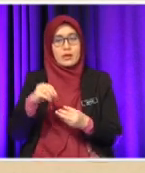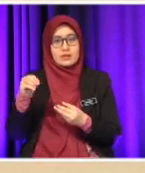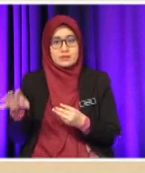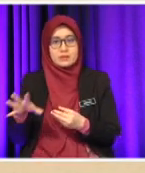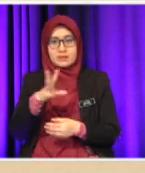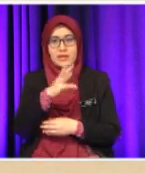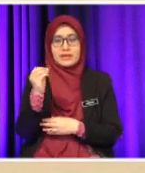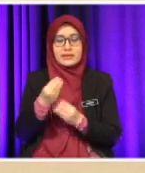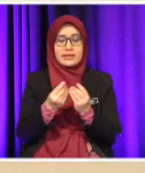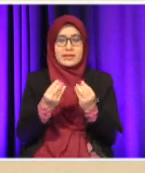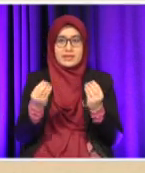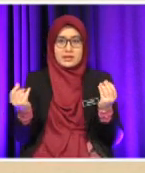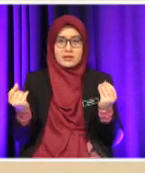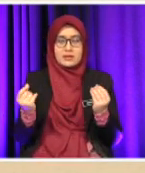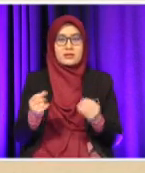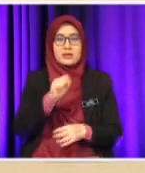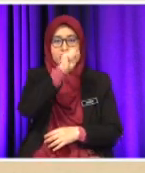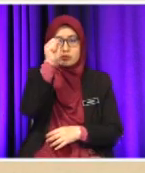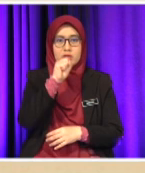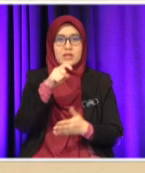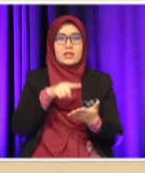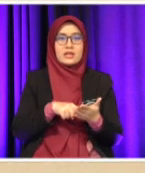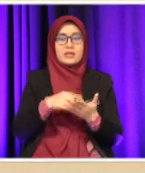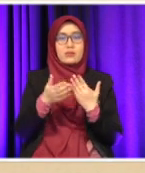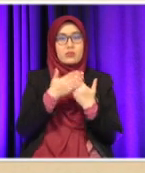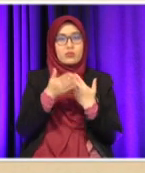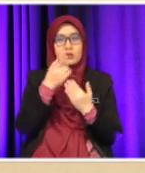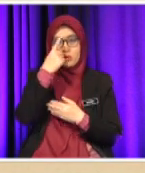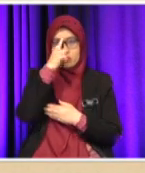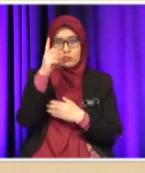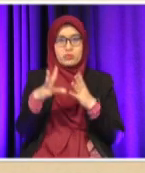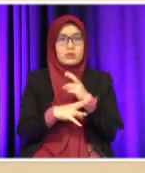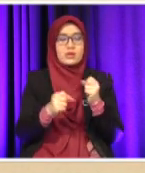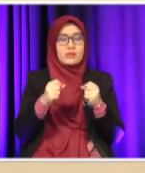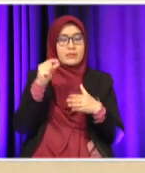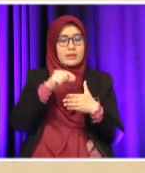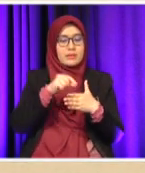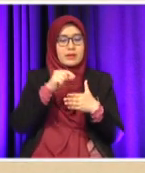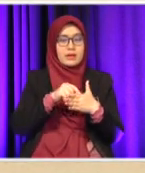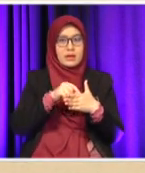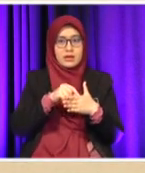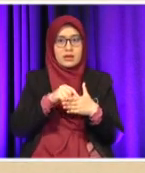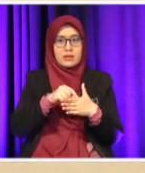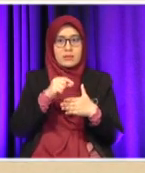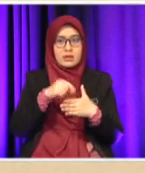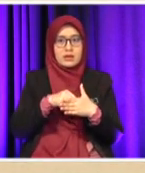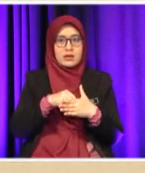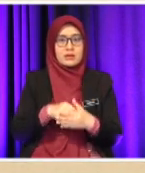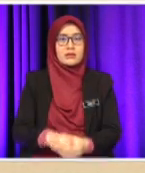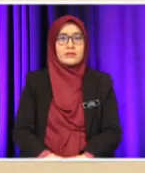yang mudah untuk kita untuk dapat Mekkah ini sehingga